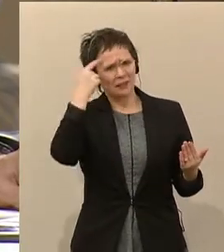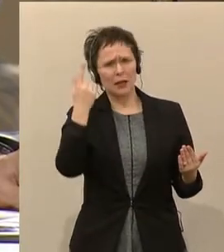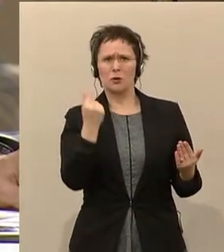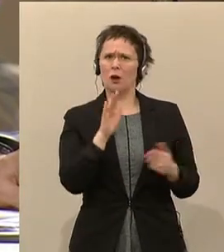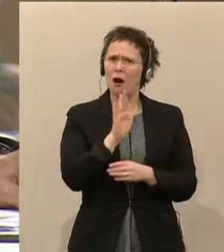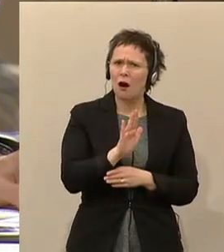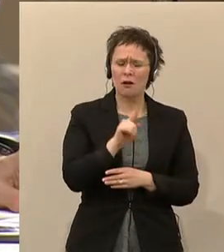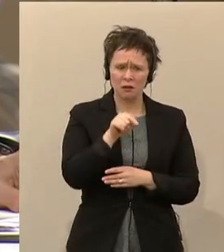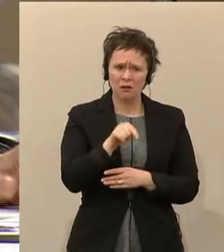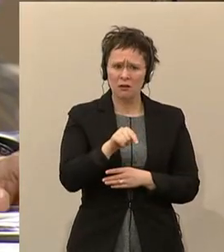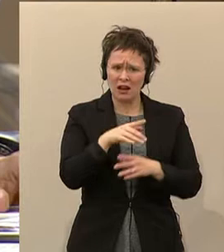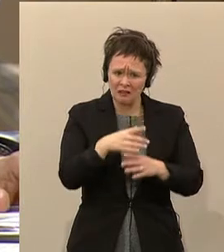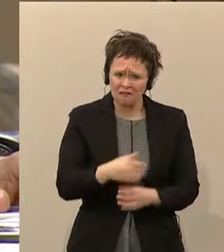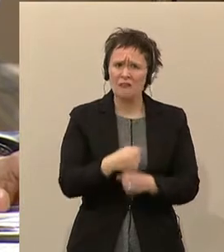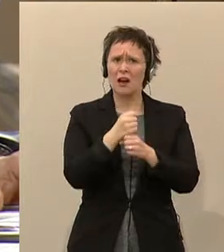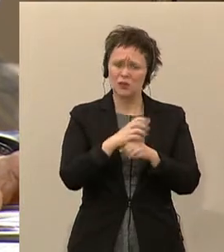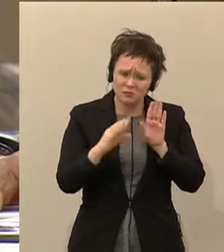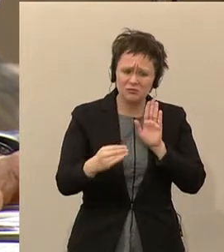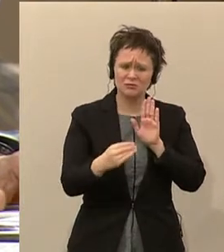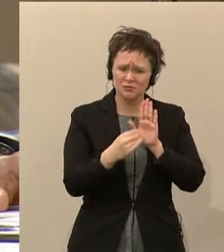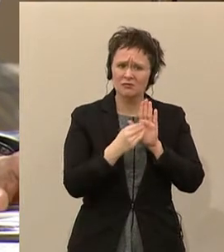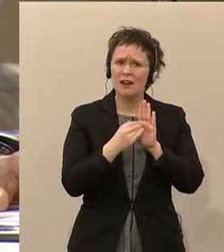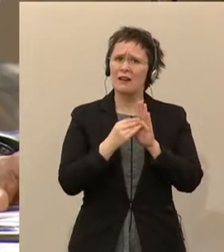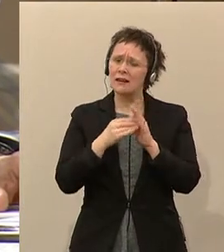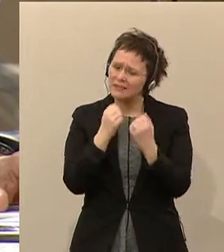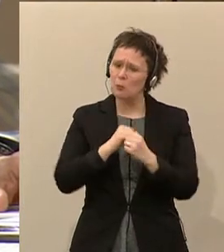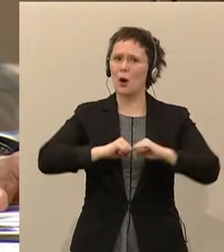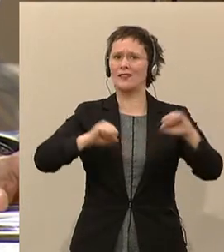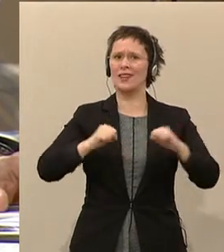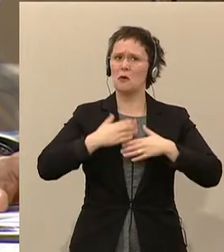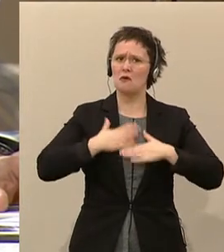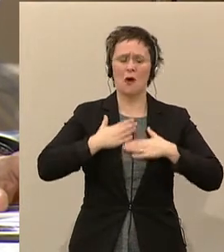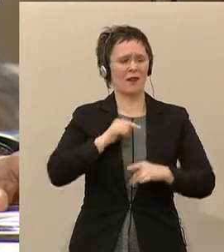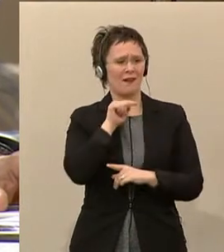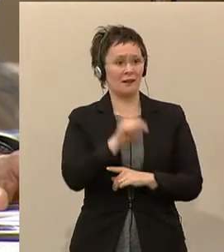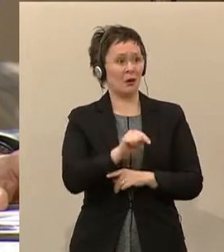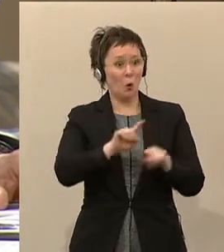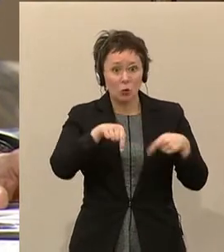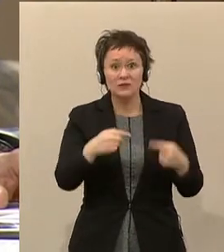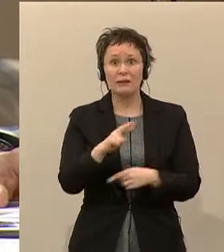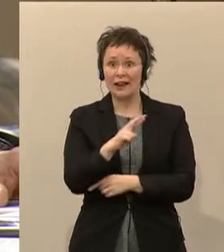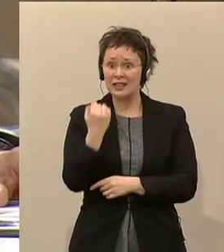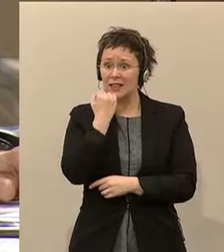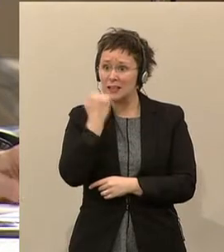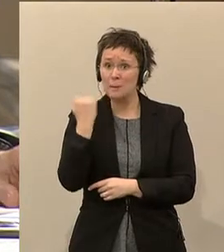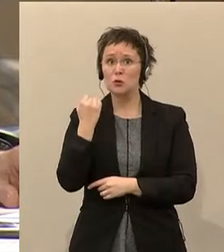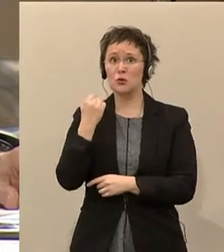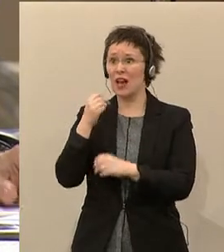und demokratiefeindliche Ideologie, wie sie der Rechtsextremismus auf jeden Fall darstellt, zu benennen und zu